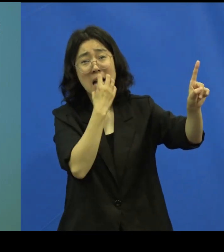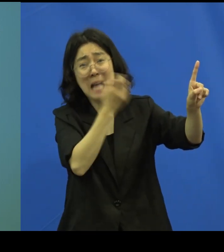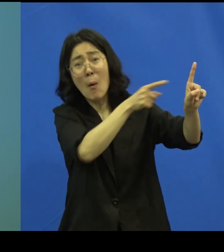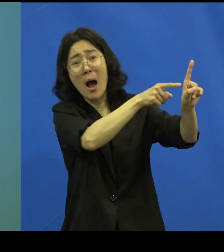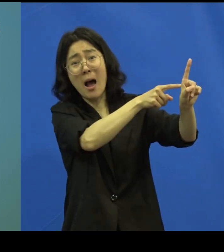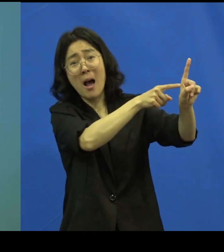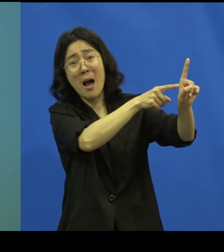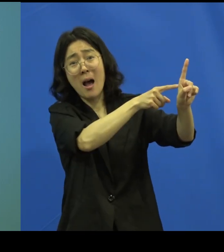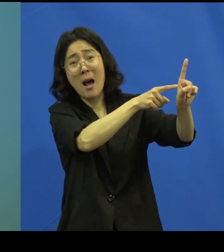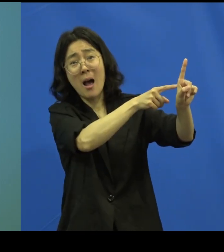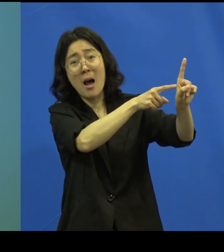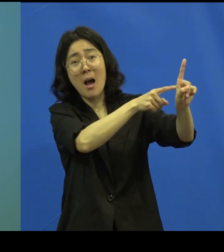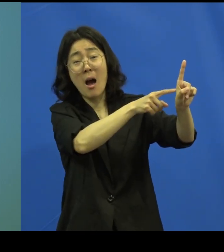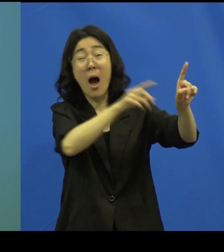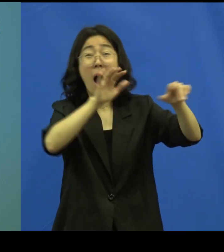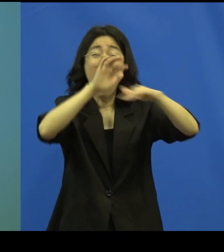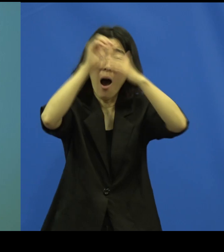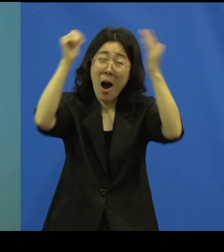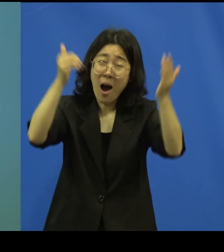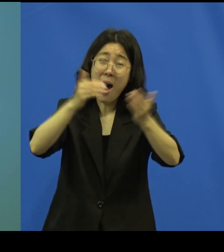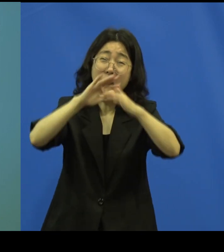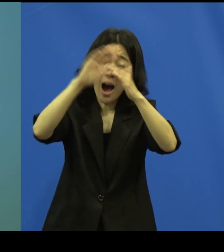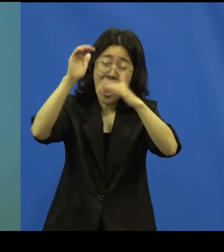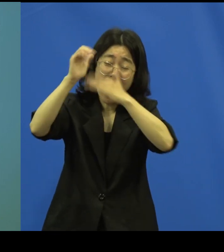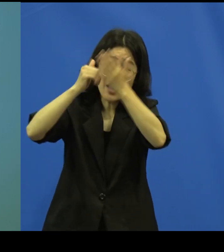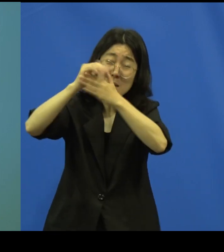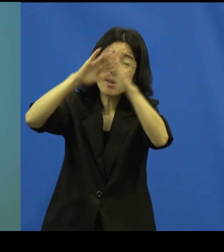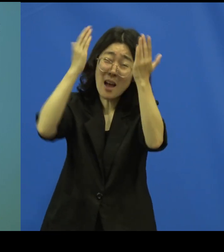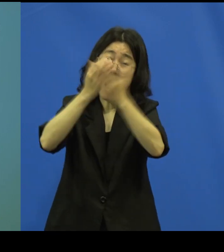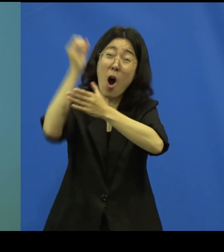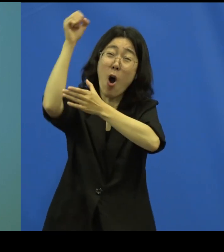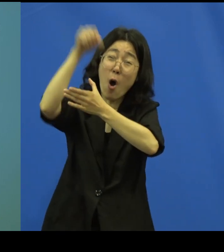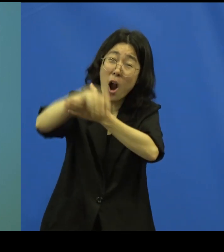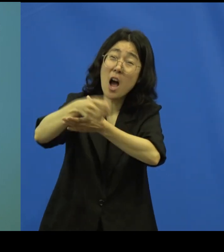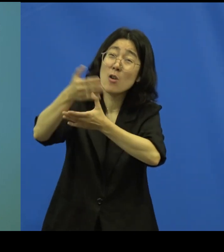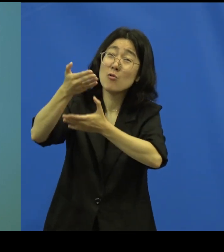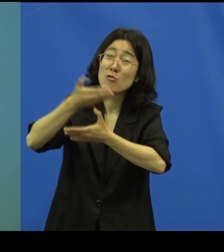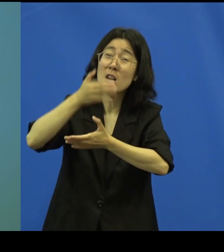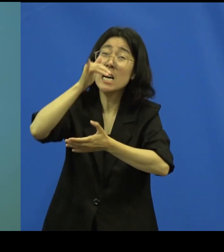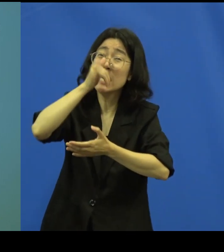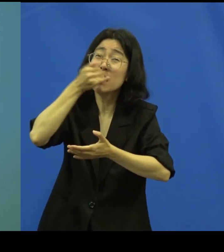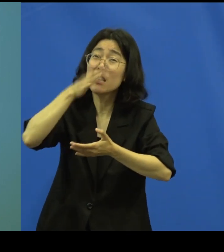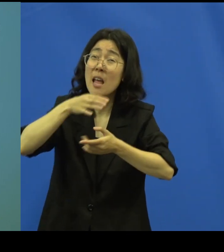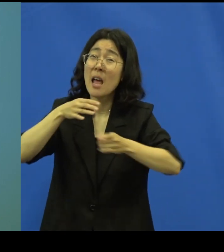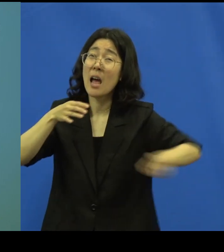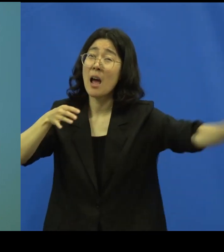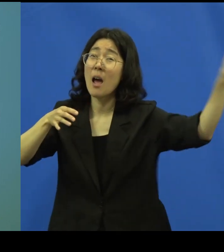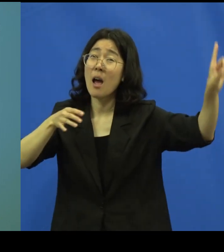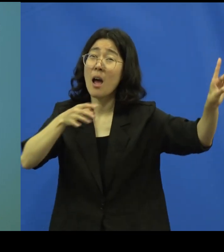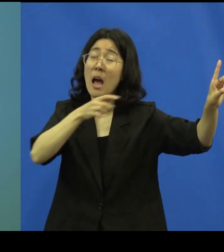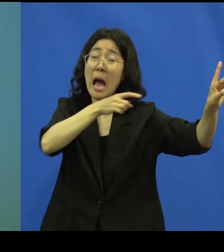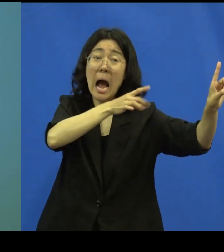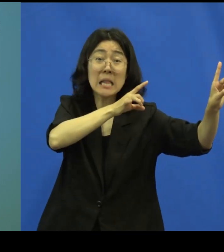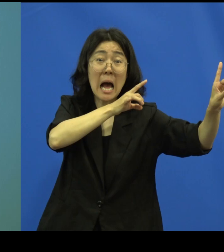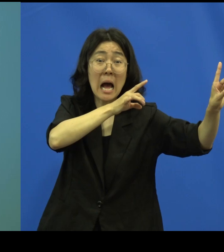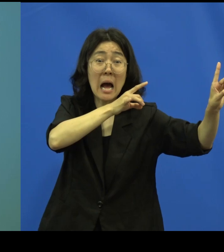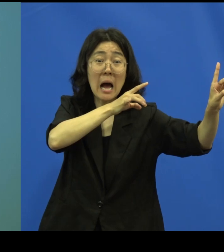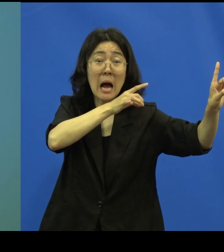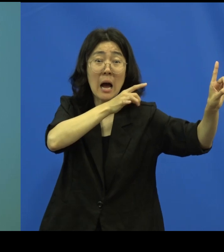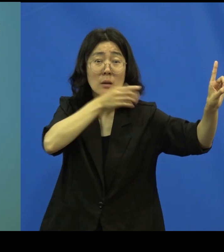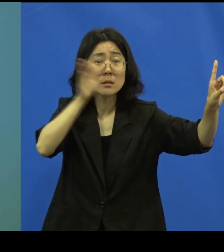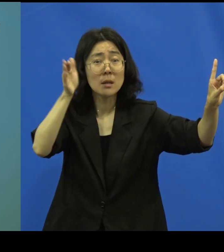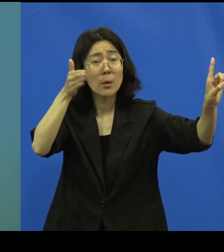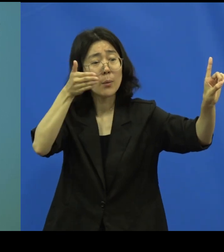갖다 들이대는 거예요. 그러면 여러분 결국 거기에 사로잡히고 마는 거죠. 그러니까 마치 에덴